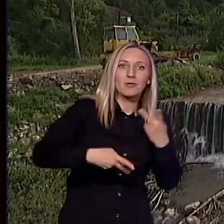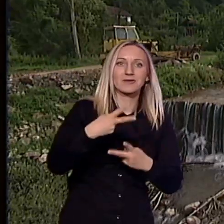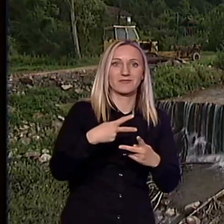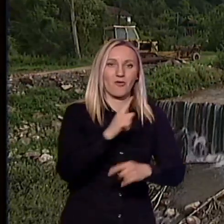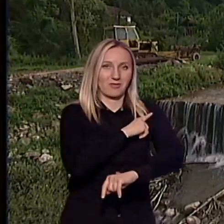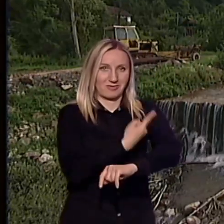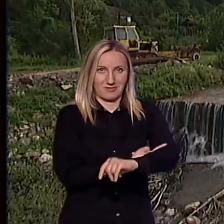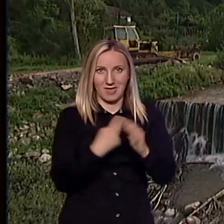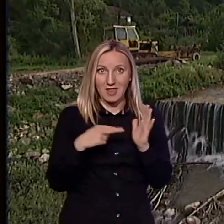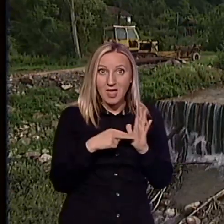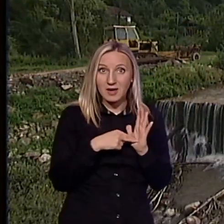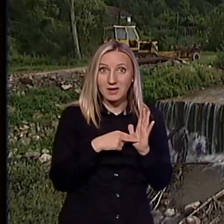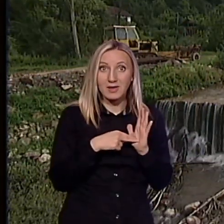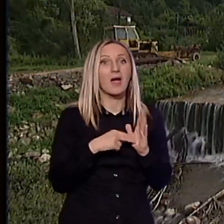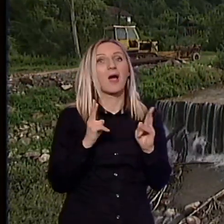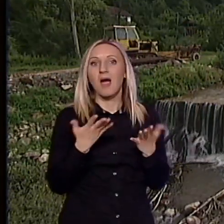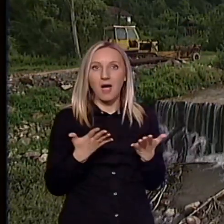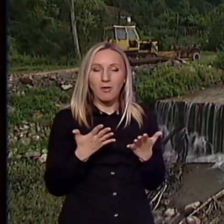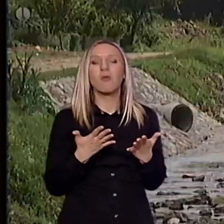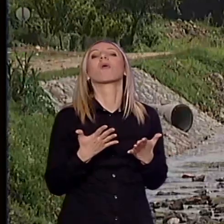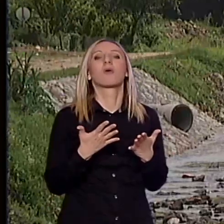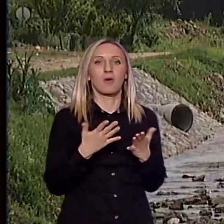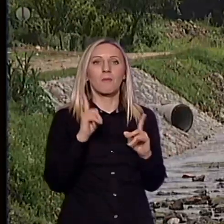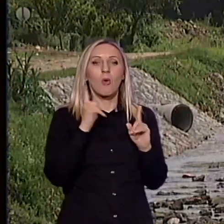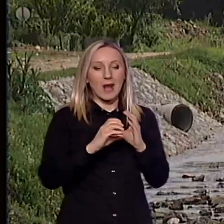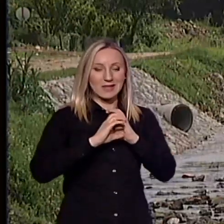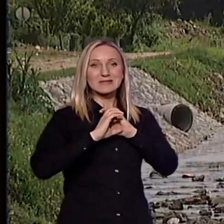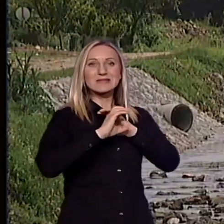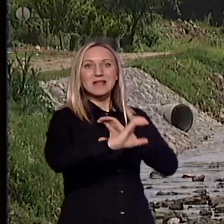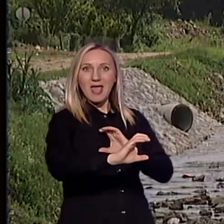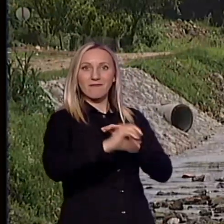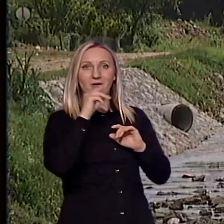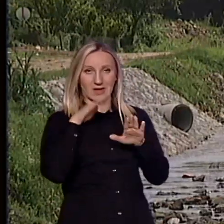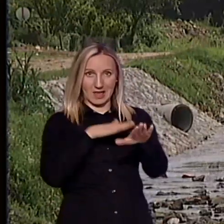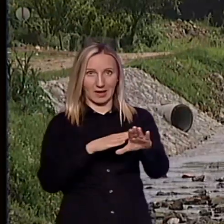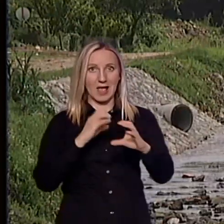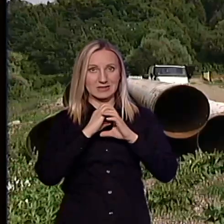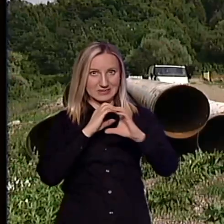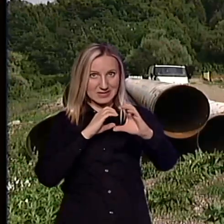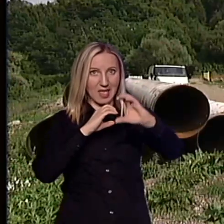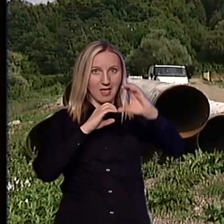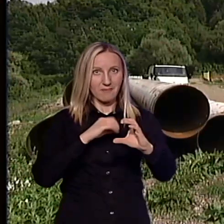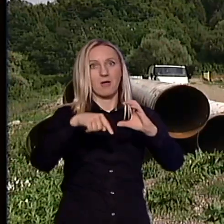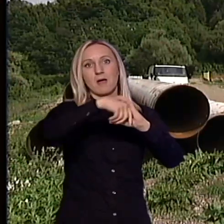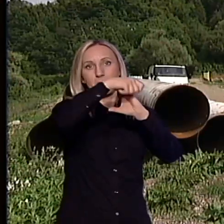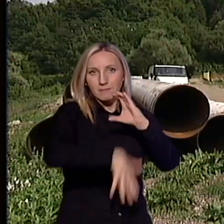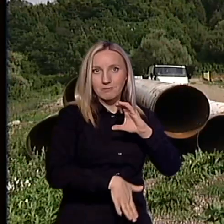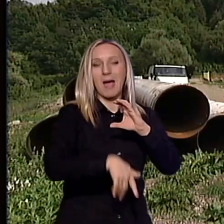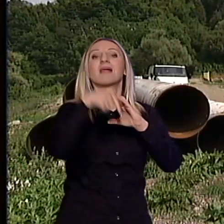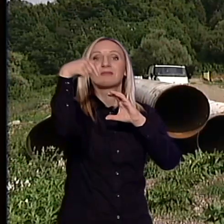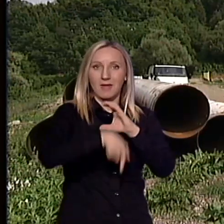mora vodu da sa mesta zahvatanja nekim cevima dovede do mesta gde je tu energiju pretvara